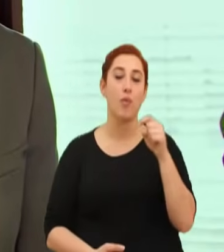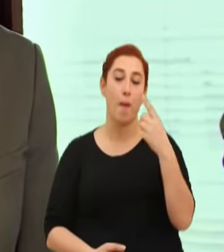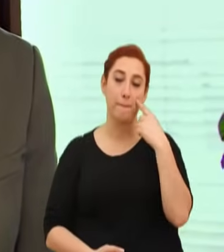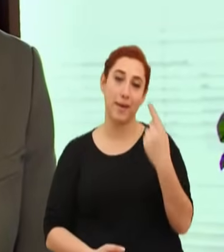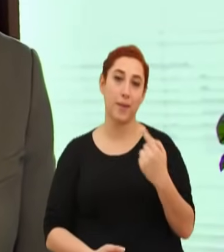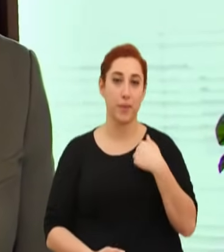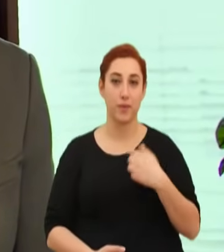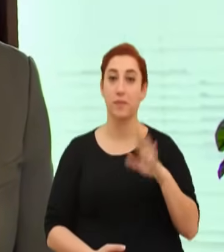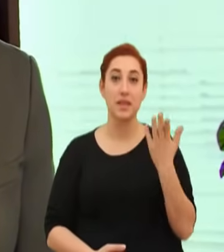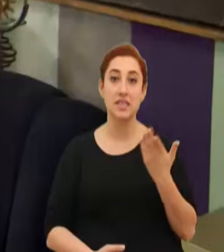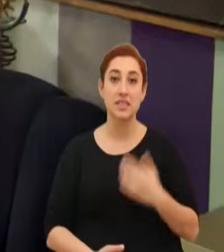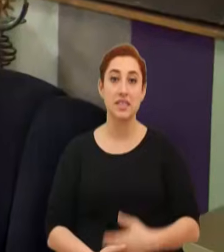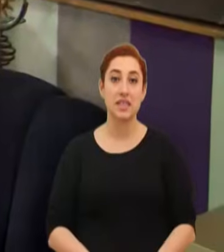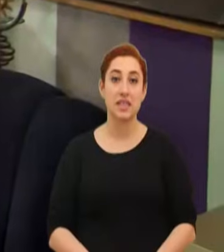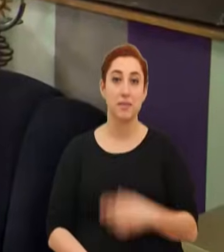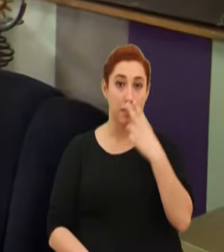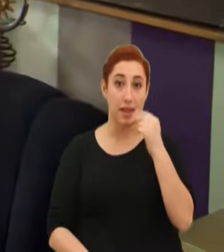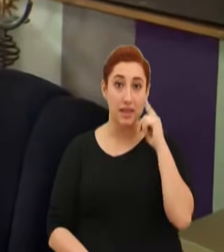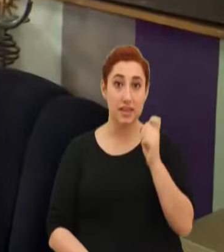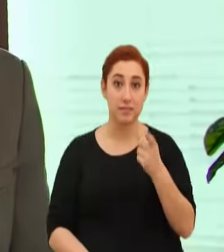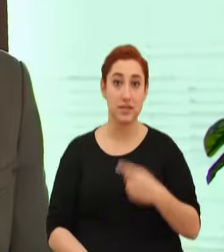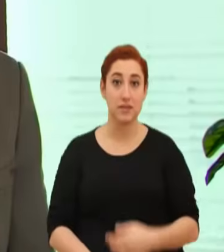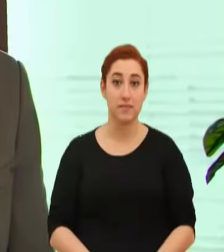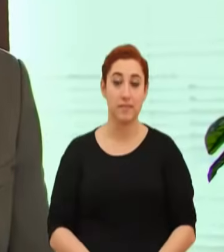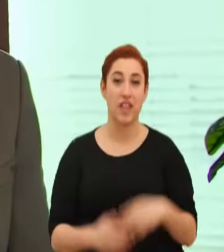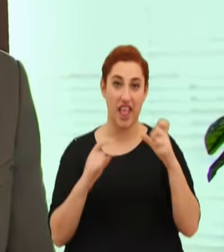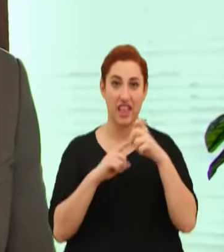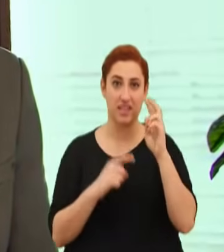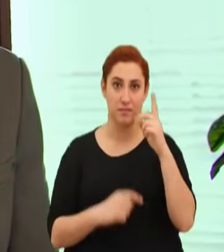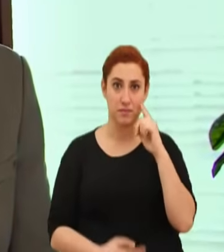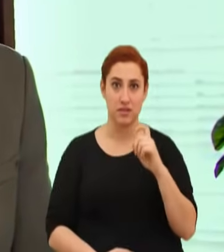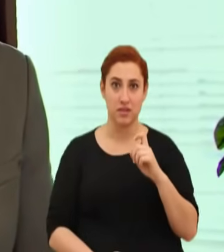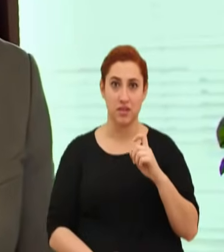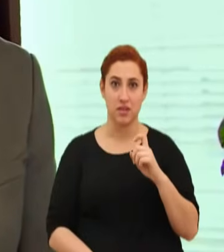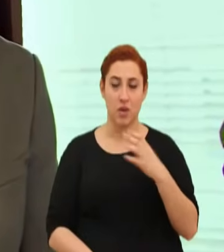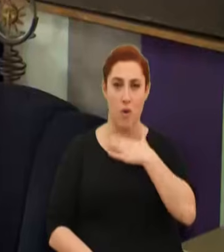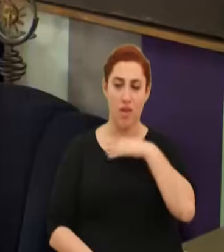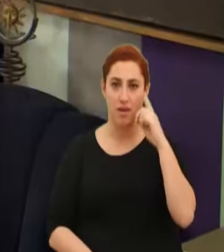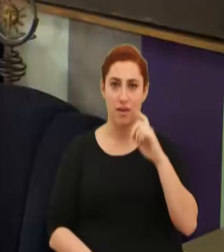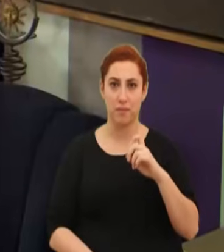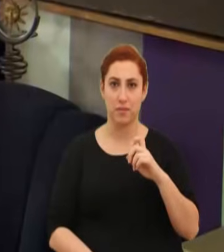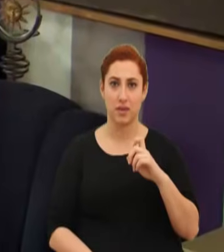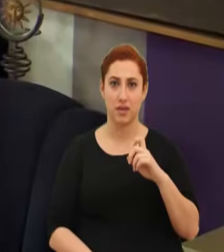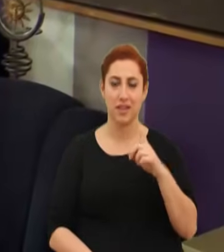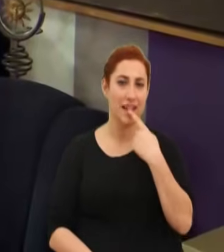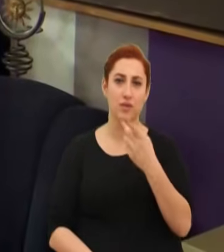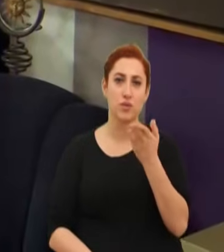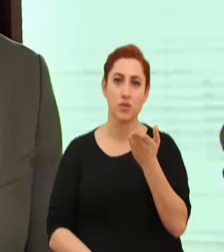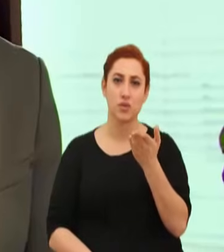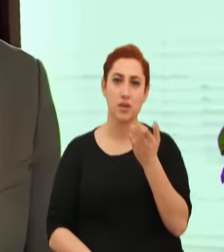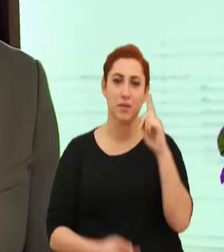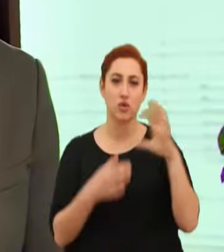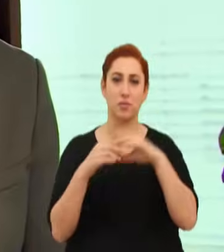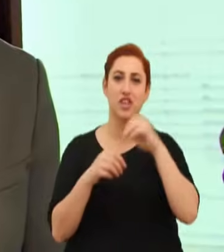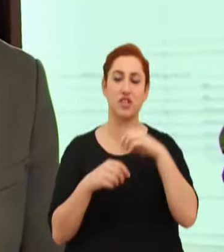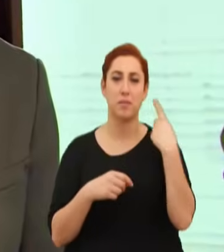Ona bakıyordum. Nasıl? Beğendiniz mi? Engin'cim mi? Kolye mi? Ne diyorsun sen ya? Bir